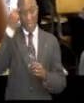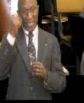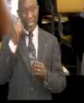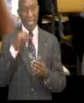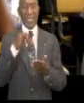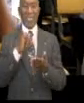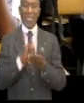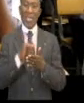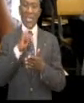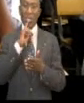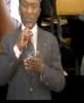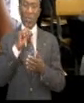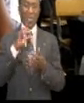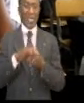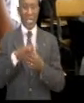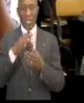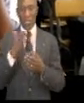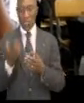qu'avec